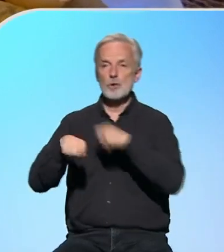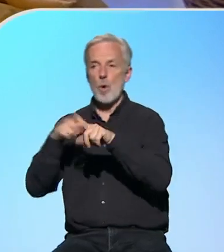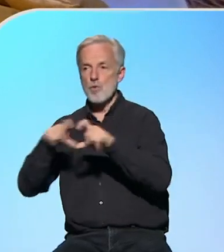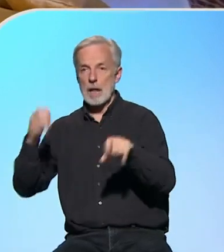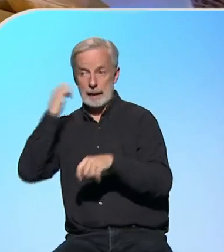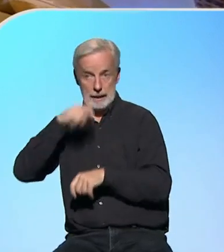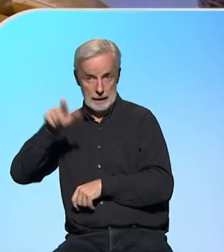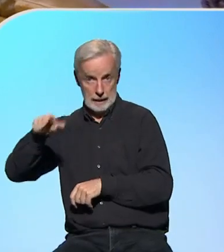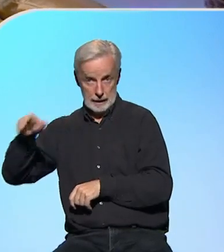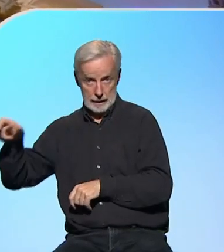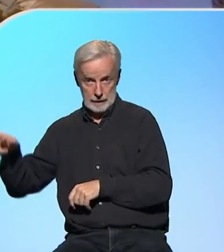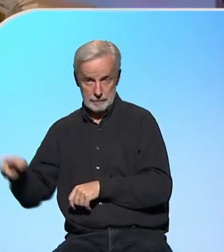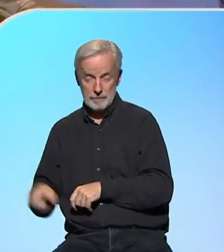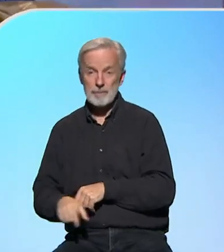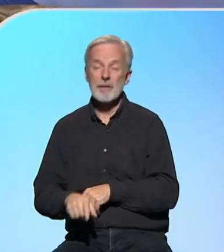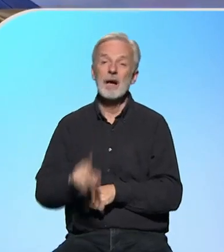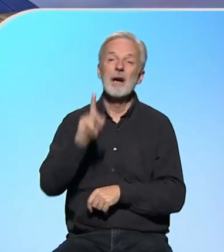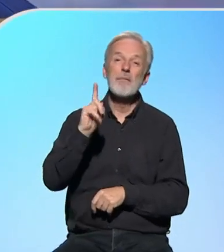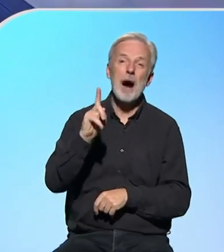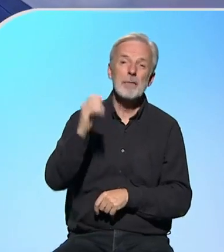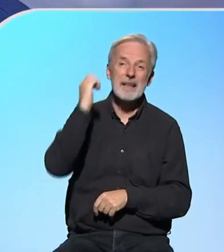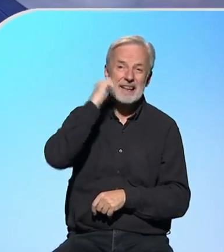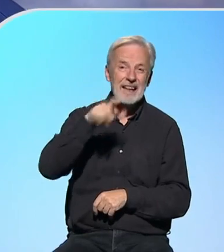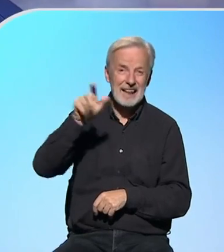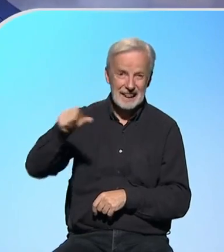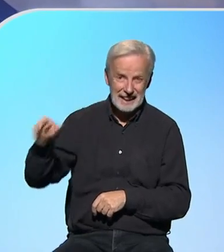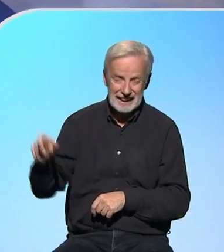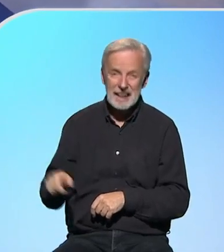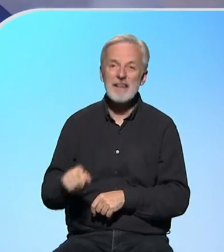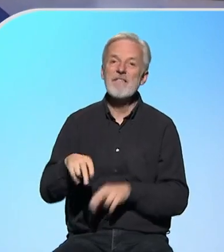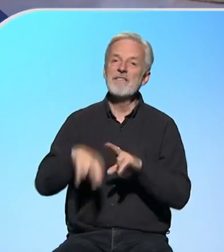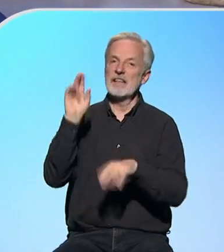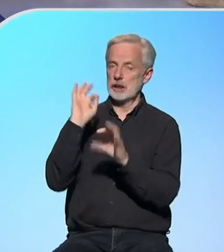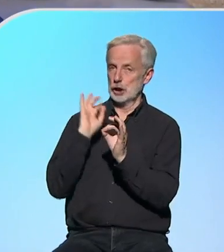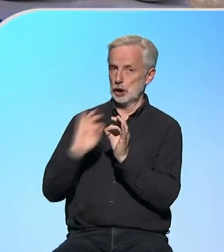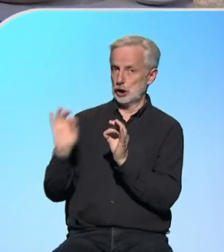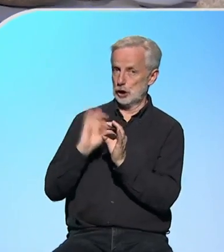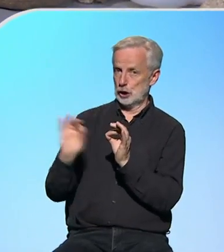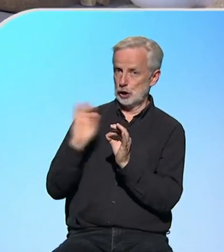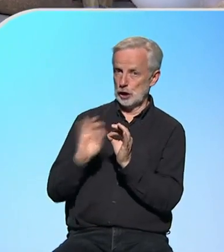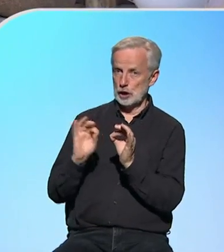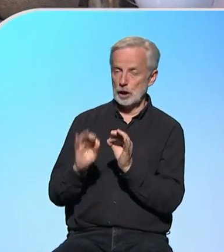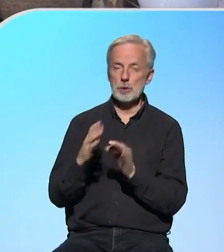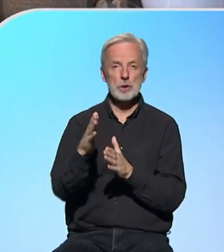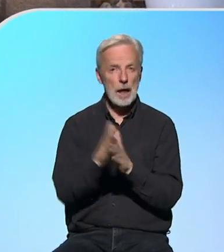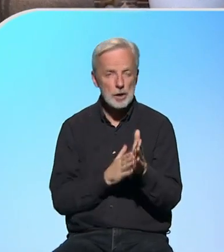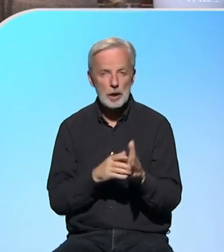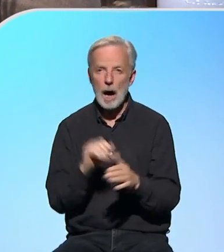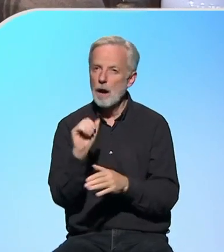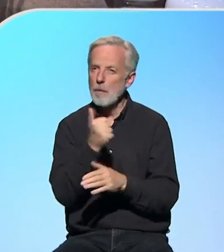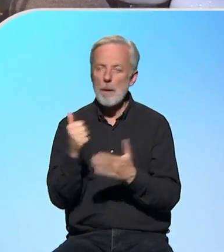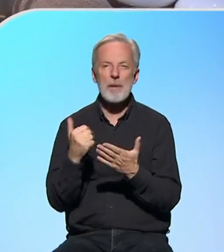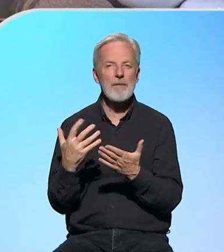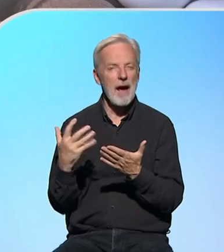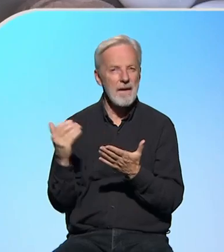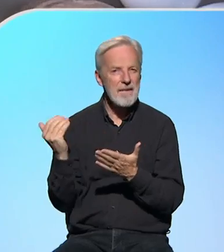Klienti by rozhodně měli být více zodpovědní za tvorbu vlastních rezerv. To znamená v ideálním případě už od prvních výplat opravdu odkládat